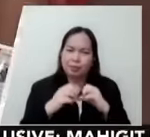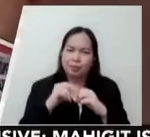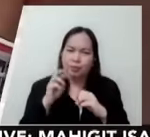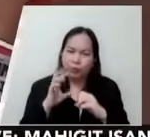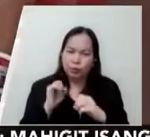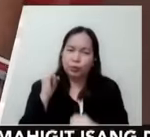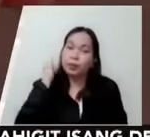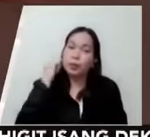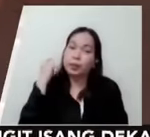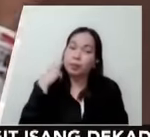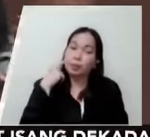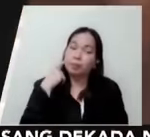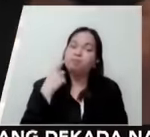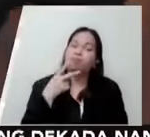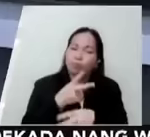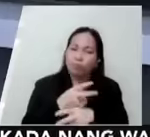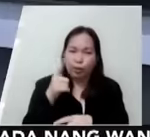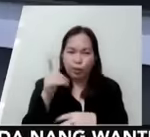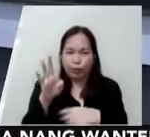nakatutok 24 oras.